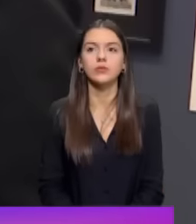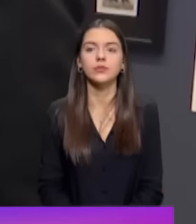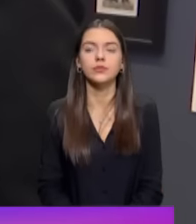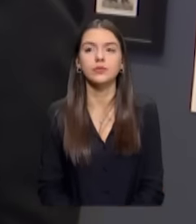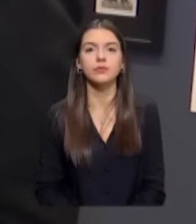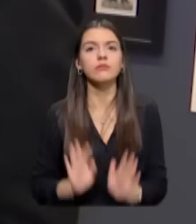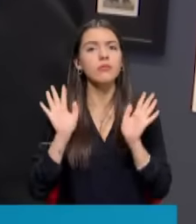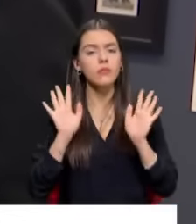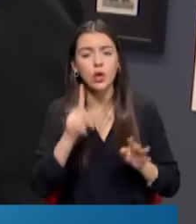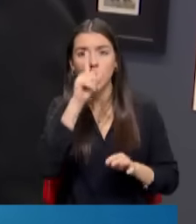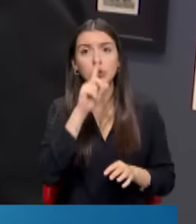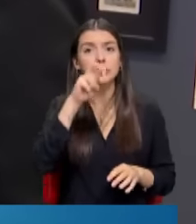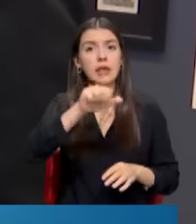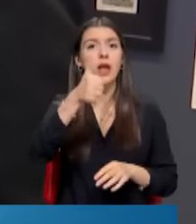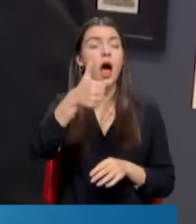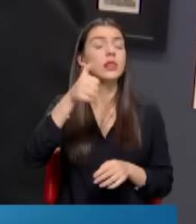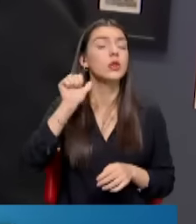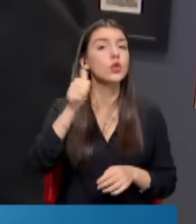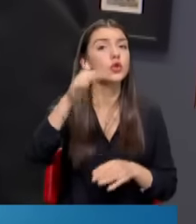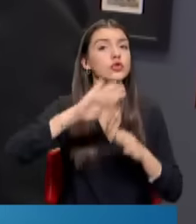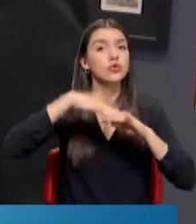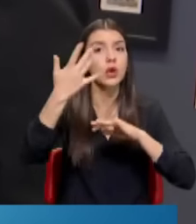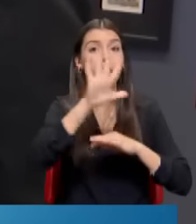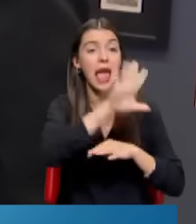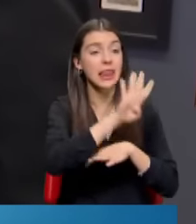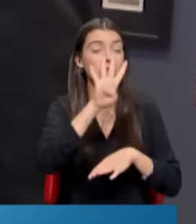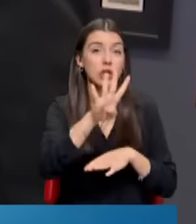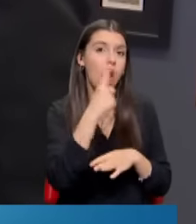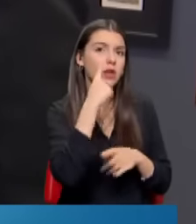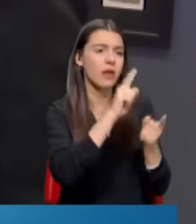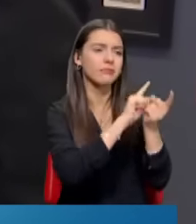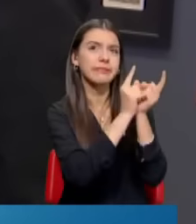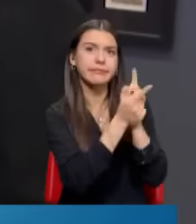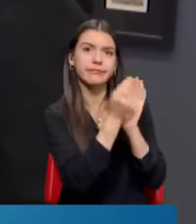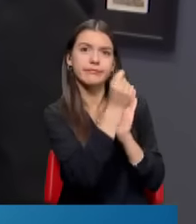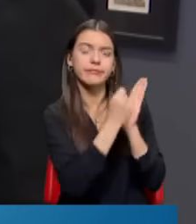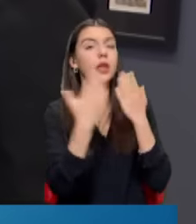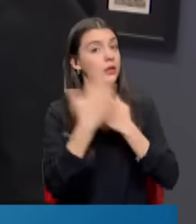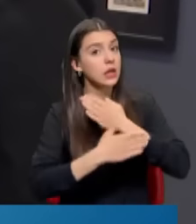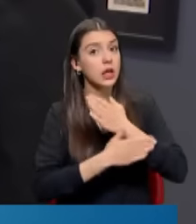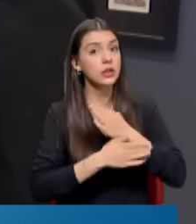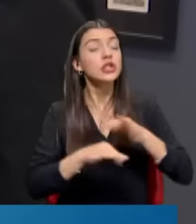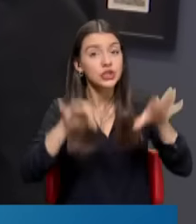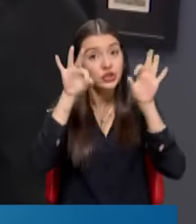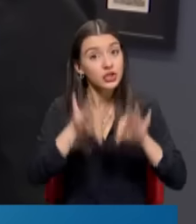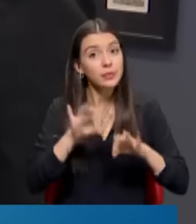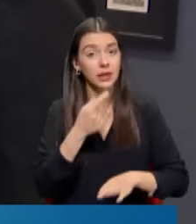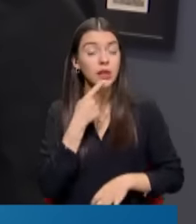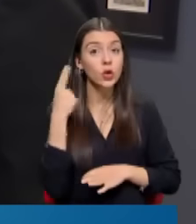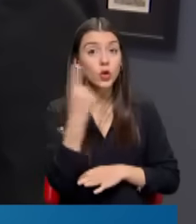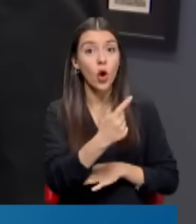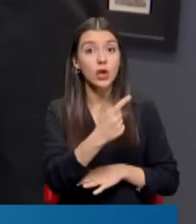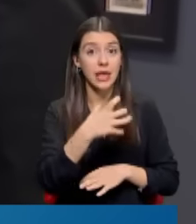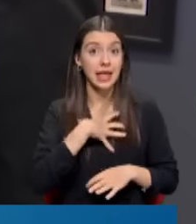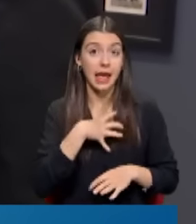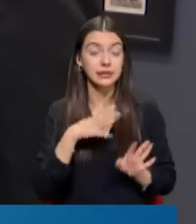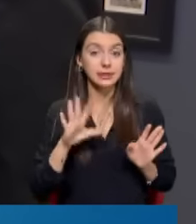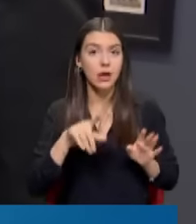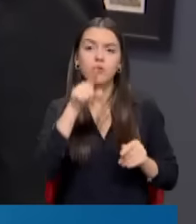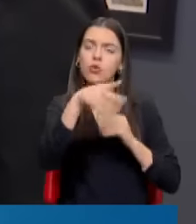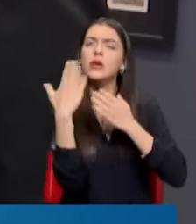Ancak 186 gün sonra 54 kalemde malı yasakladılar. Şimdi de diyor ki kendisi